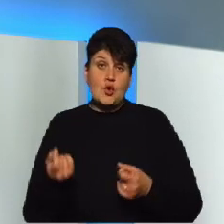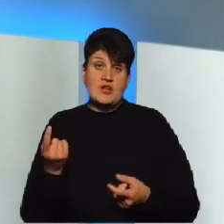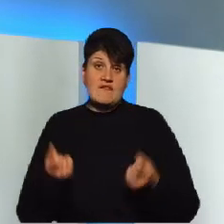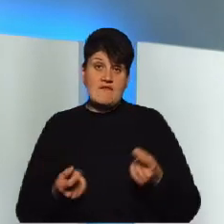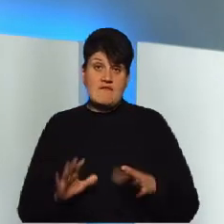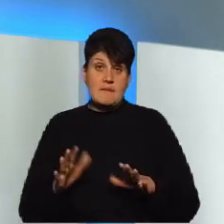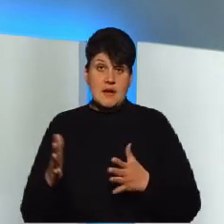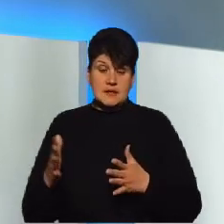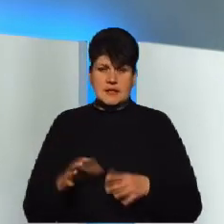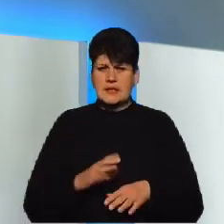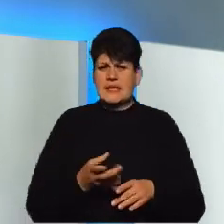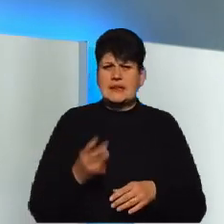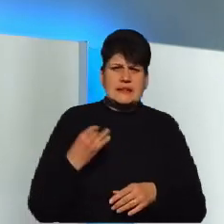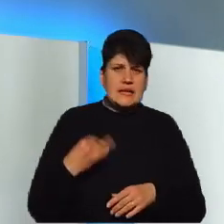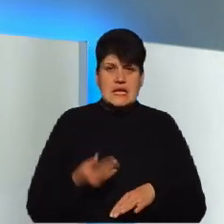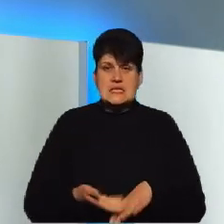Найскладніші